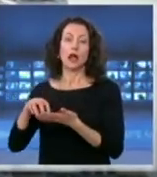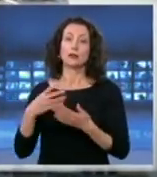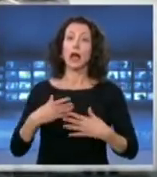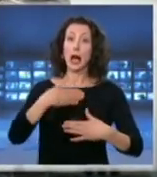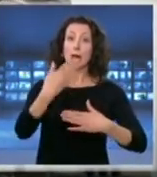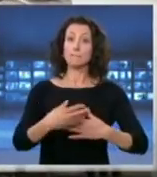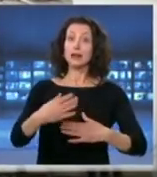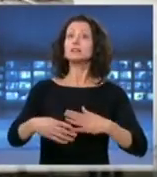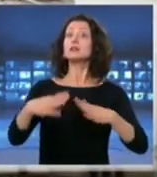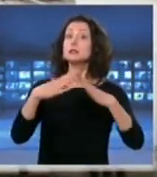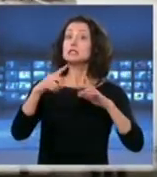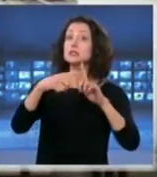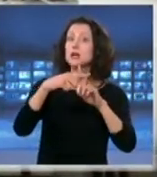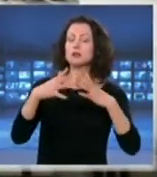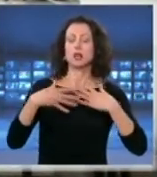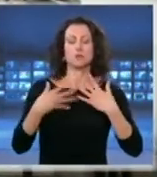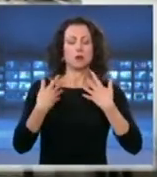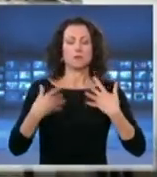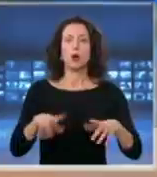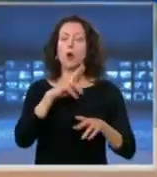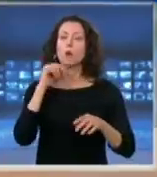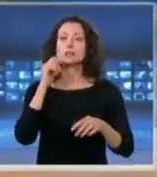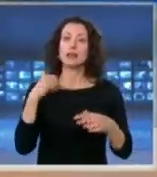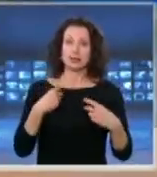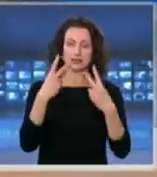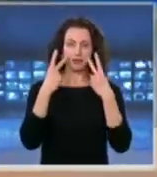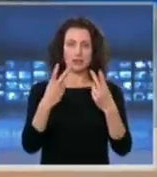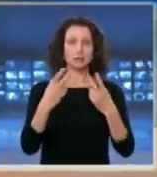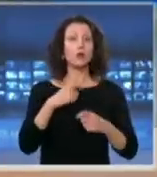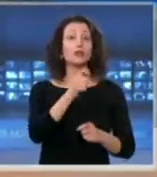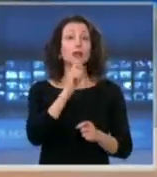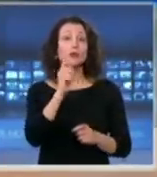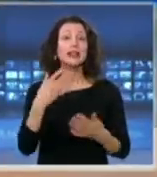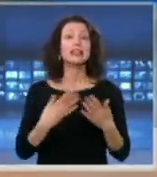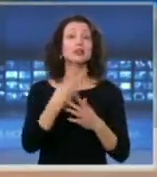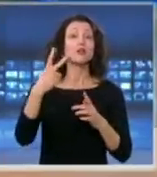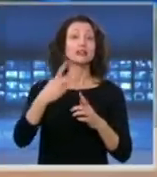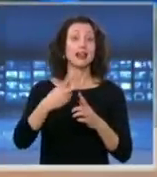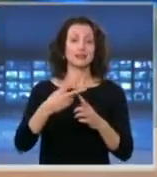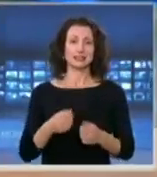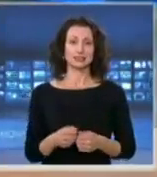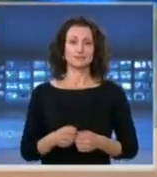полицейско присъствие. Всичко по темата от репортерите на Нова сега. Първо към Ивомира Пехливанова. Добър вечер.